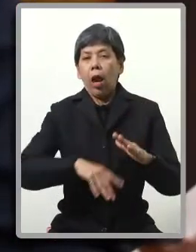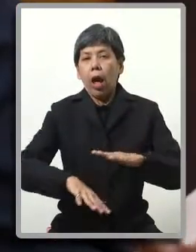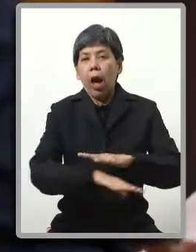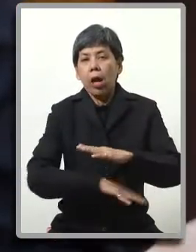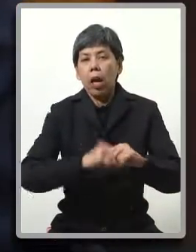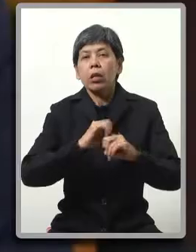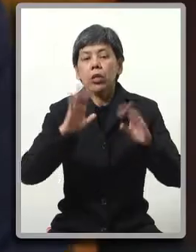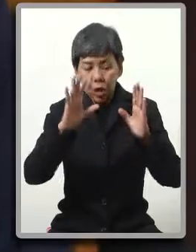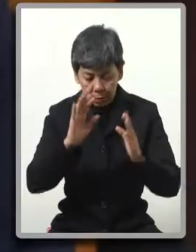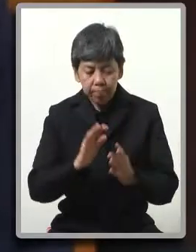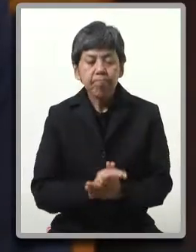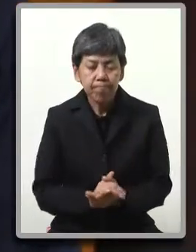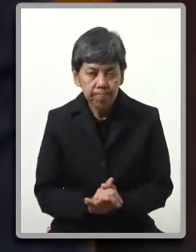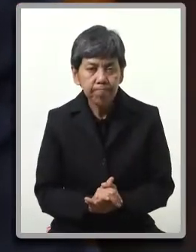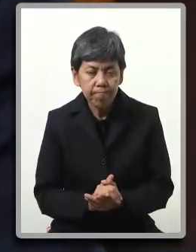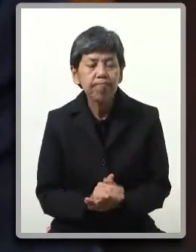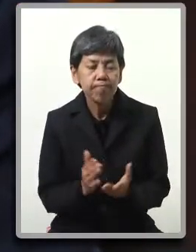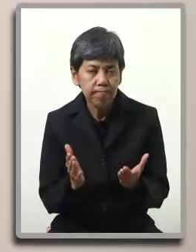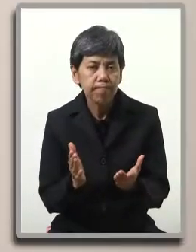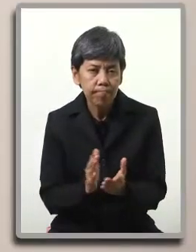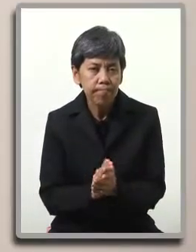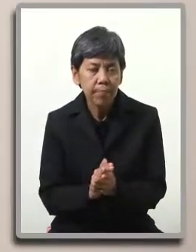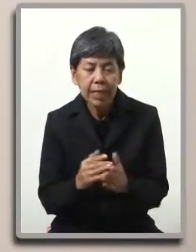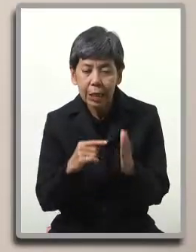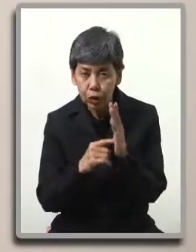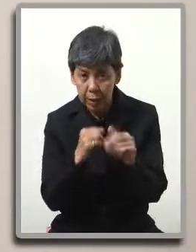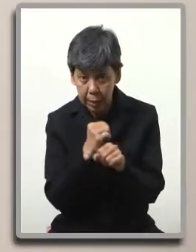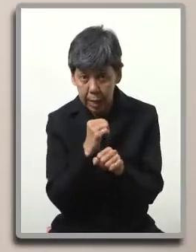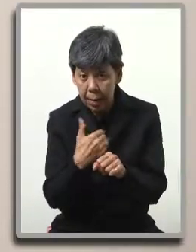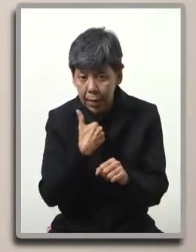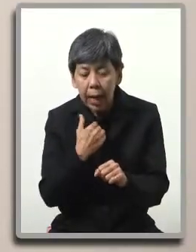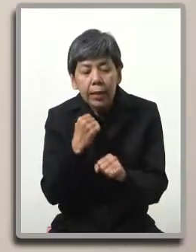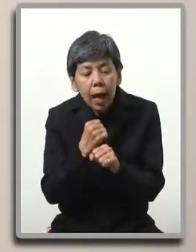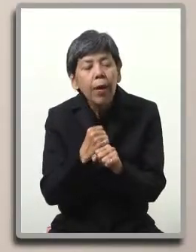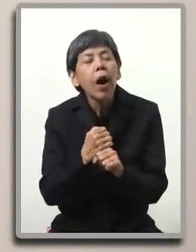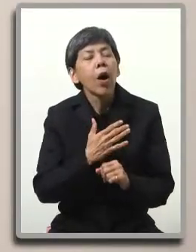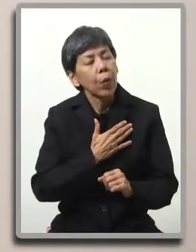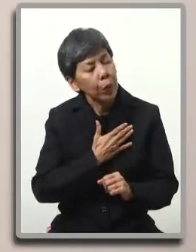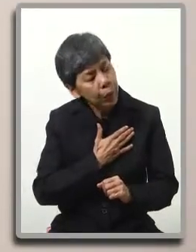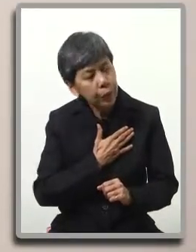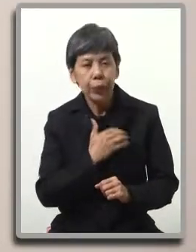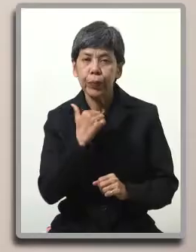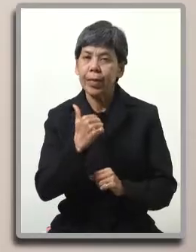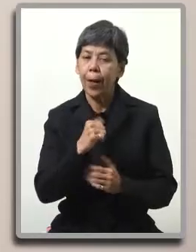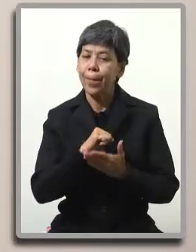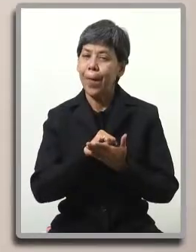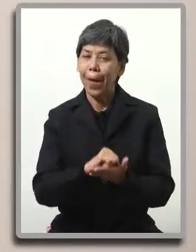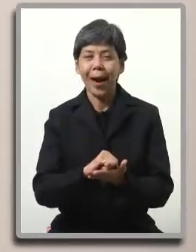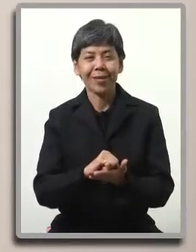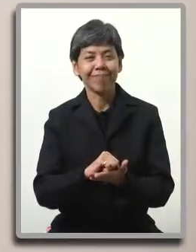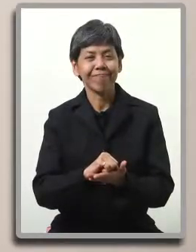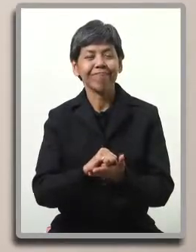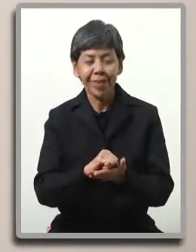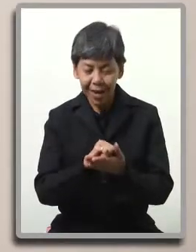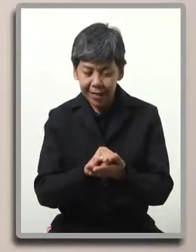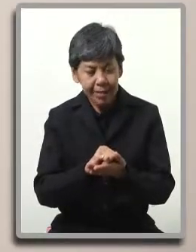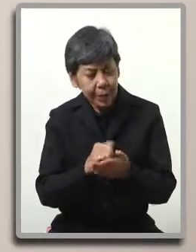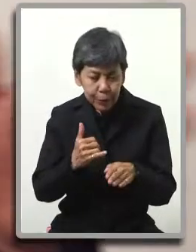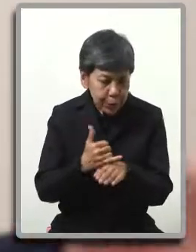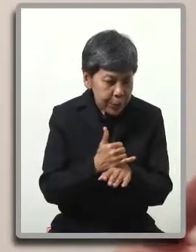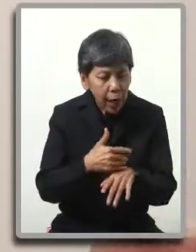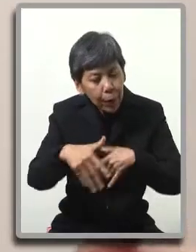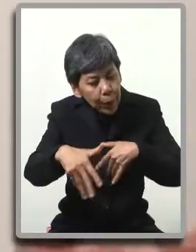ดทุกข้อผมว่ากล้องนี่จะแก้ปัญหาได้ดีที่สุด เพราะฉะนั้นนี่คือการสร ้ างความอุ่นใจนะให้กับผู้โดยส